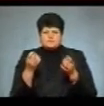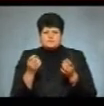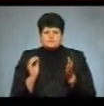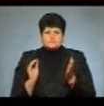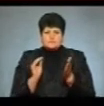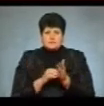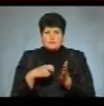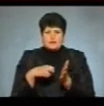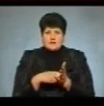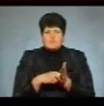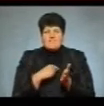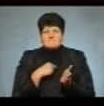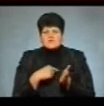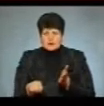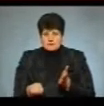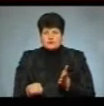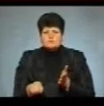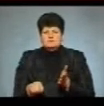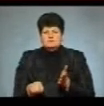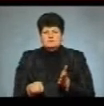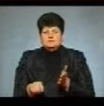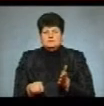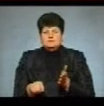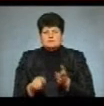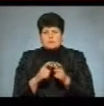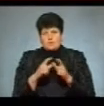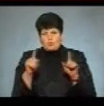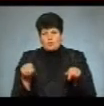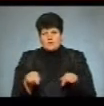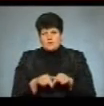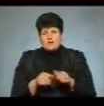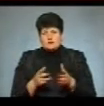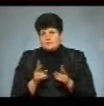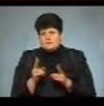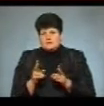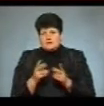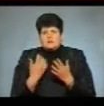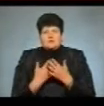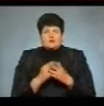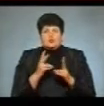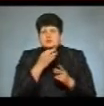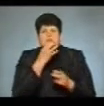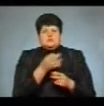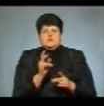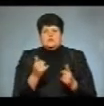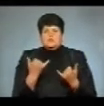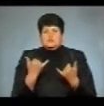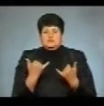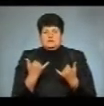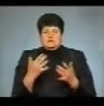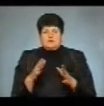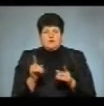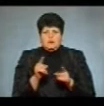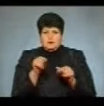проставлення штампу вибув в бюлетені напроти будь-якого з кандидатів, навіть якщо він сьогодні оголосить про те, що